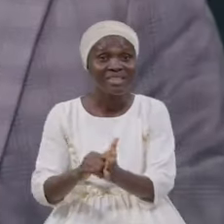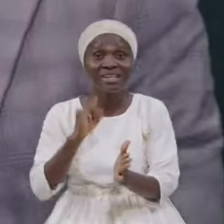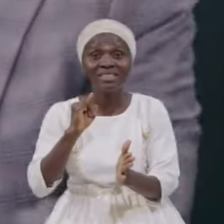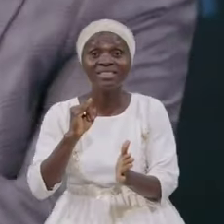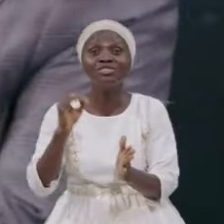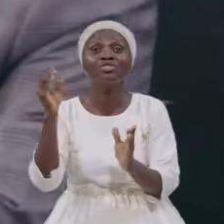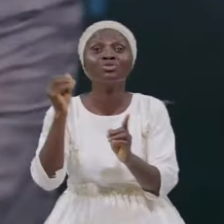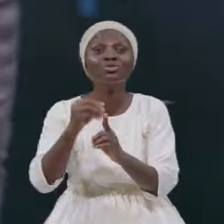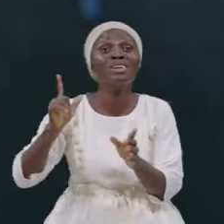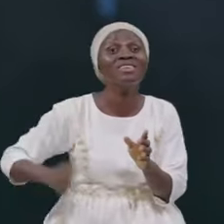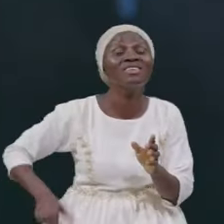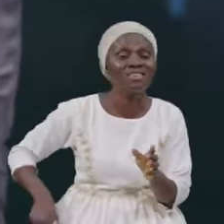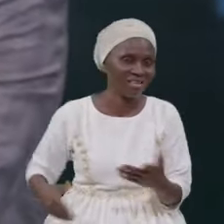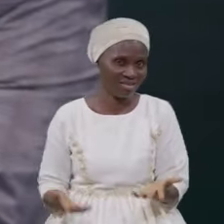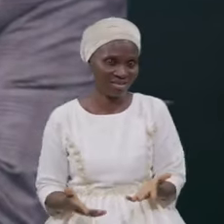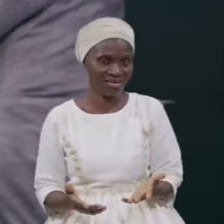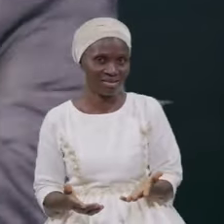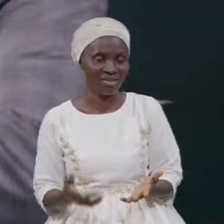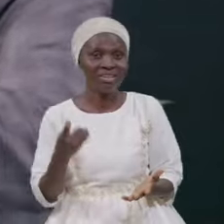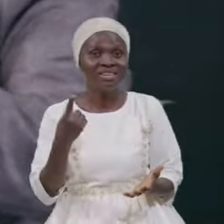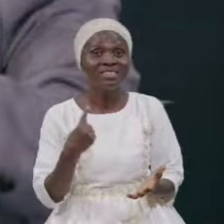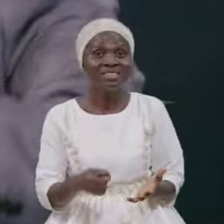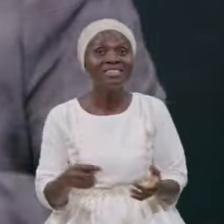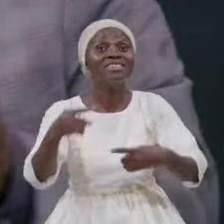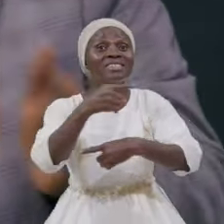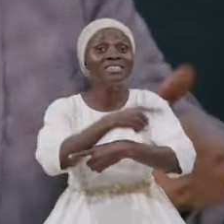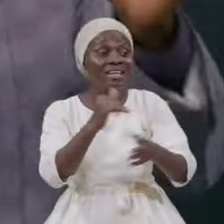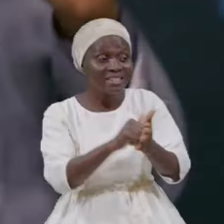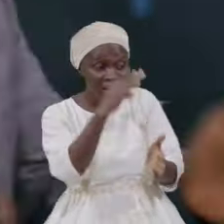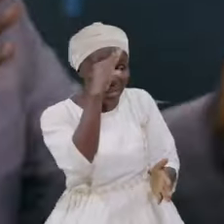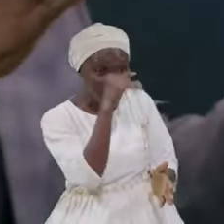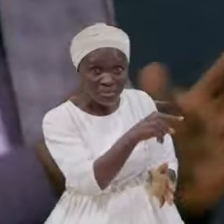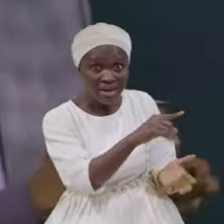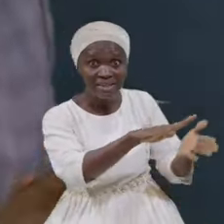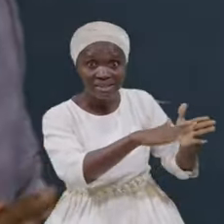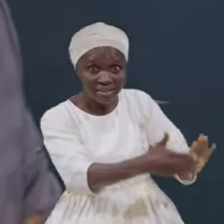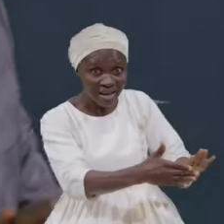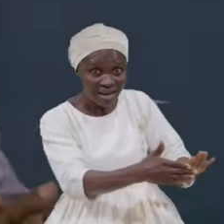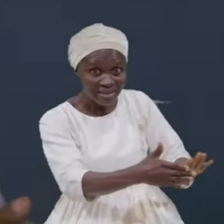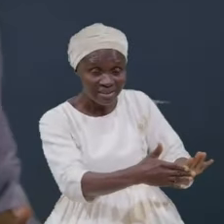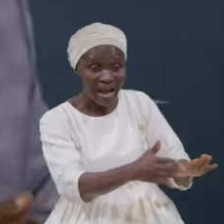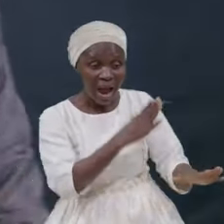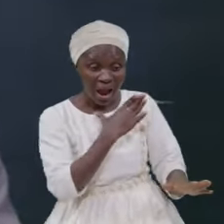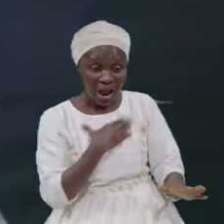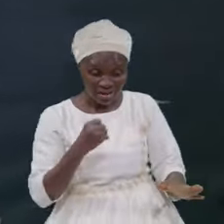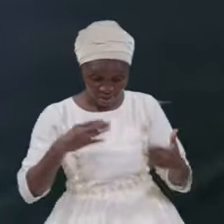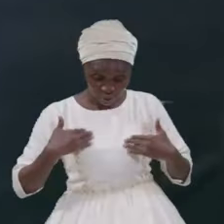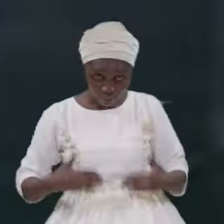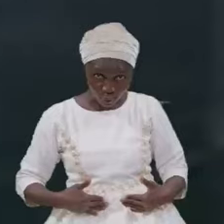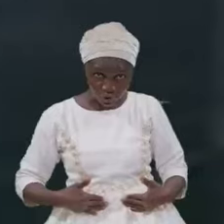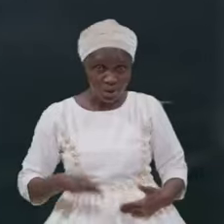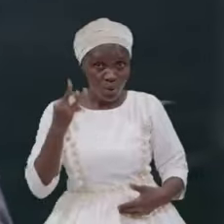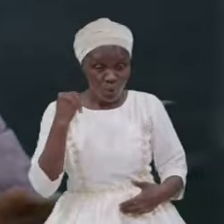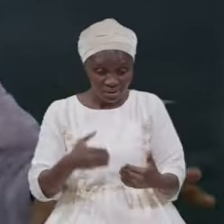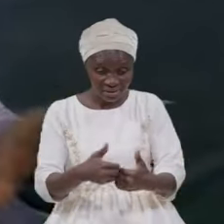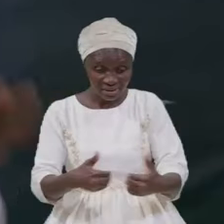jour que cet homme est mort et le corps a été séparé de l'esprit,